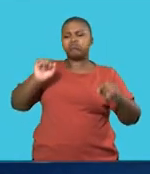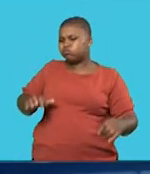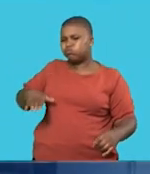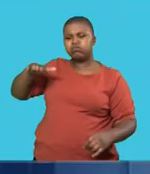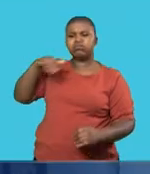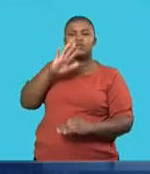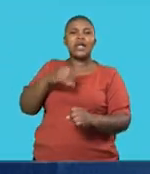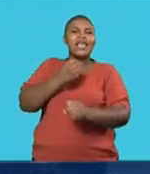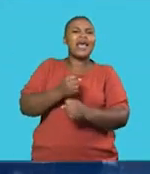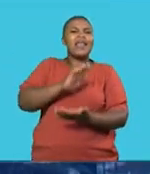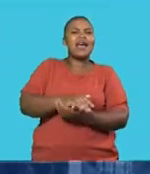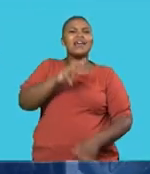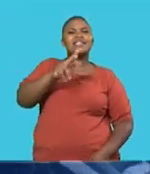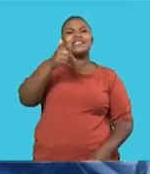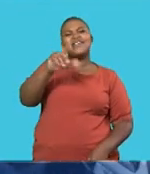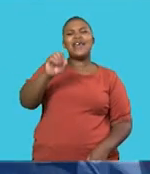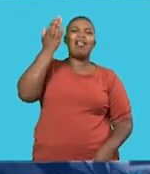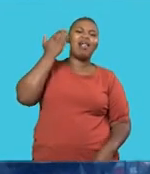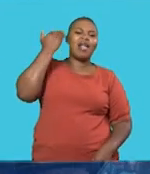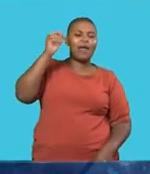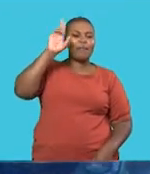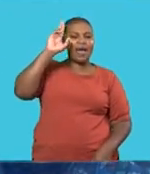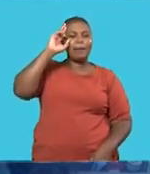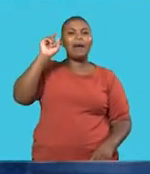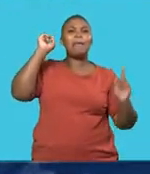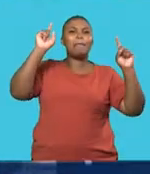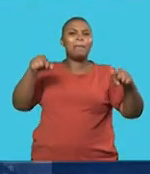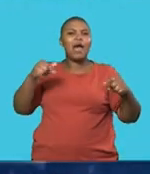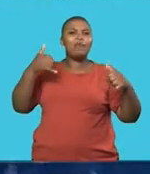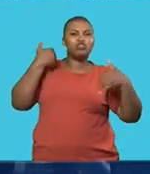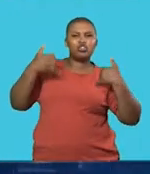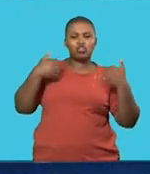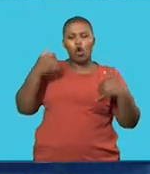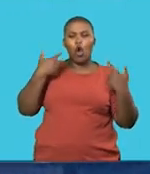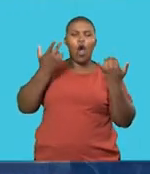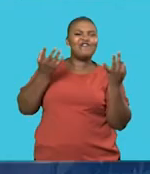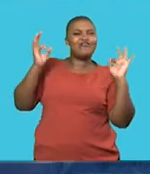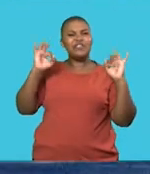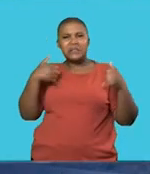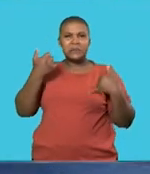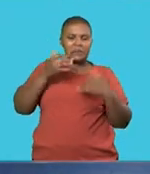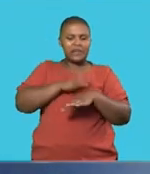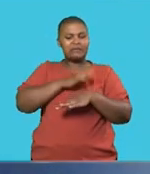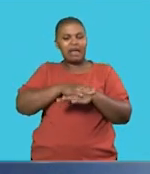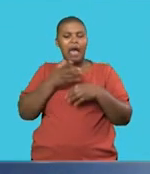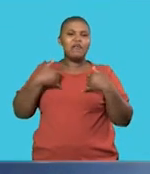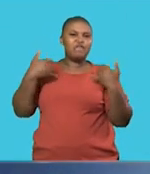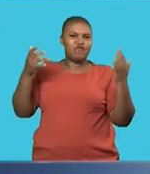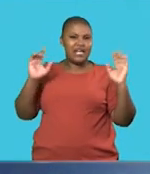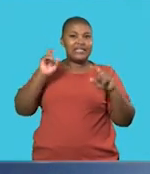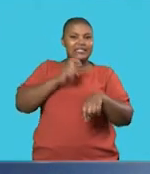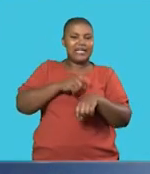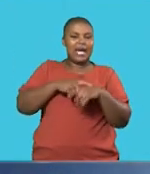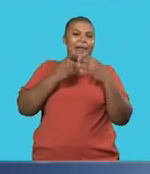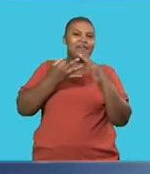yabo 1970s bayazi ukuthi le ndawo bekuyindawo abafike bejabule kuyona, bekhululeke benza zonke izinto zokuzijabulisa ngesikhathi sobusha